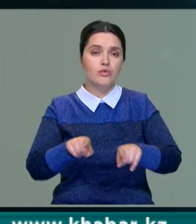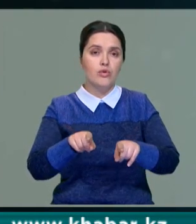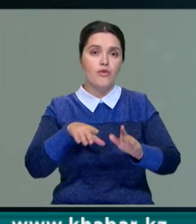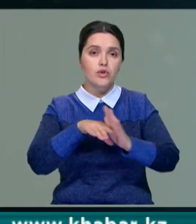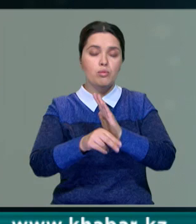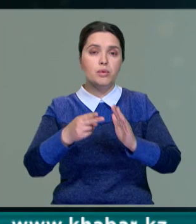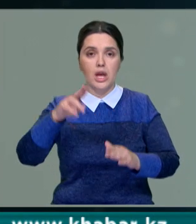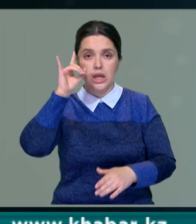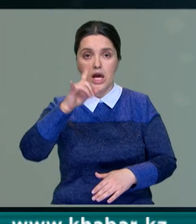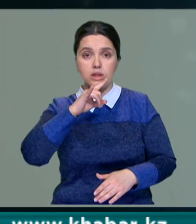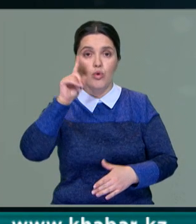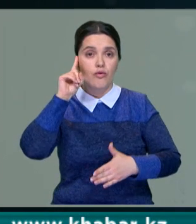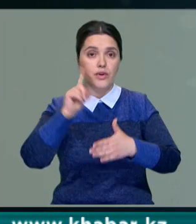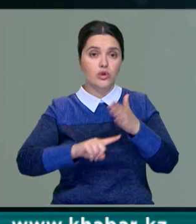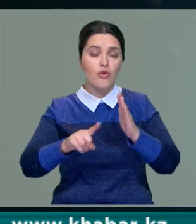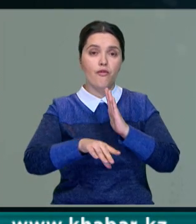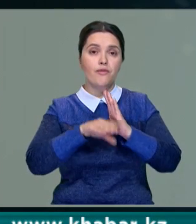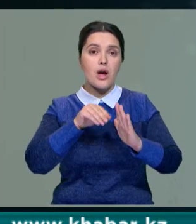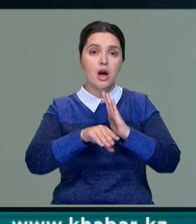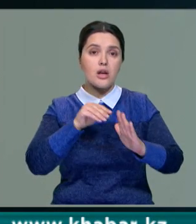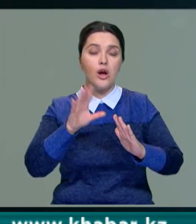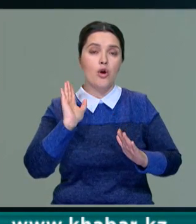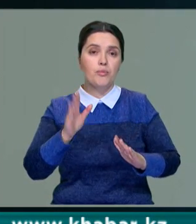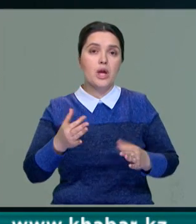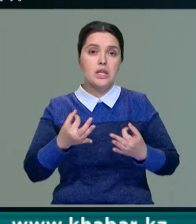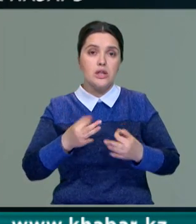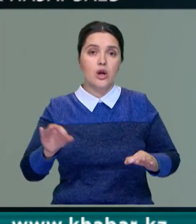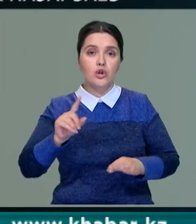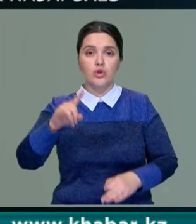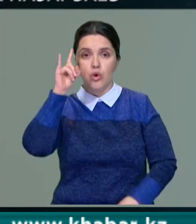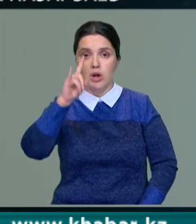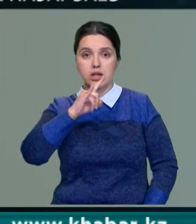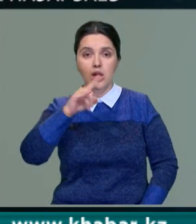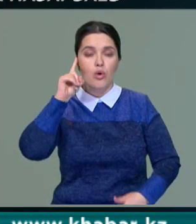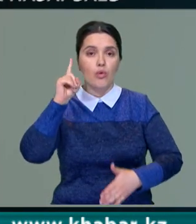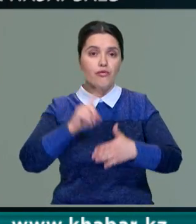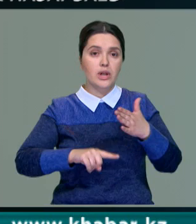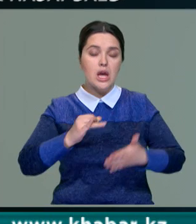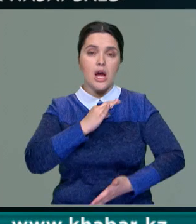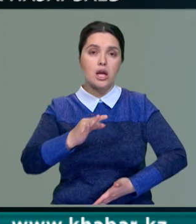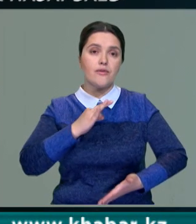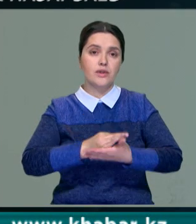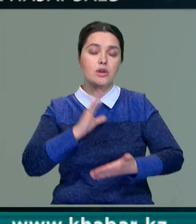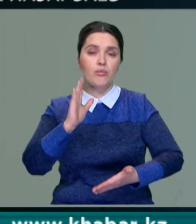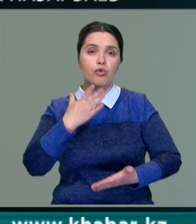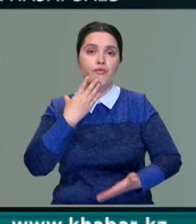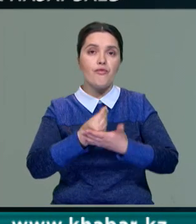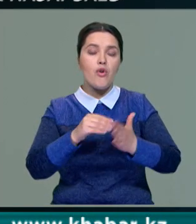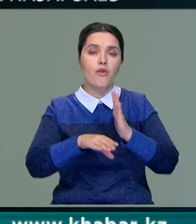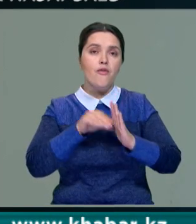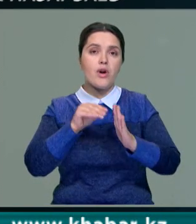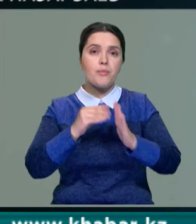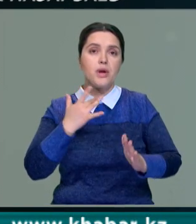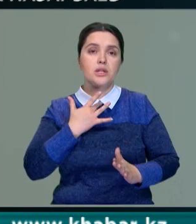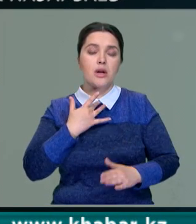том числе для Казахстана. Уверен в том, что выборы пройдут демократично, что казахстанцы уверенно и ответственно сделают